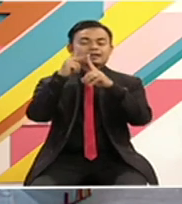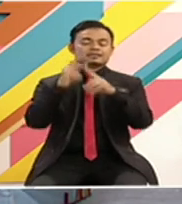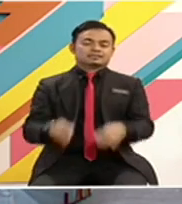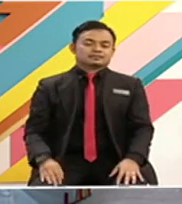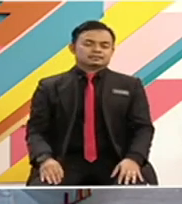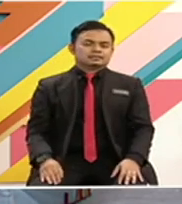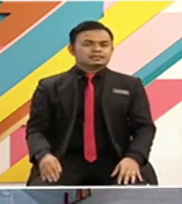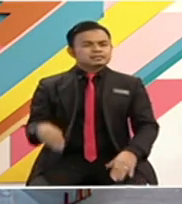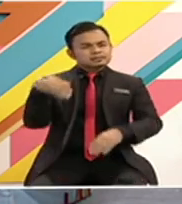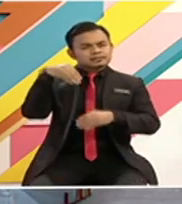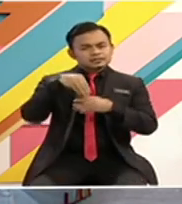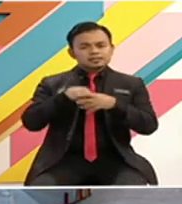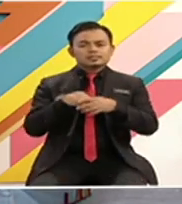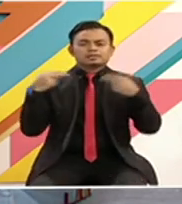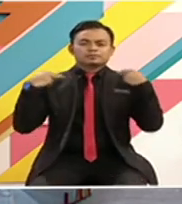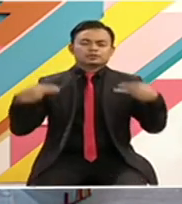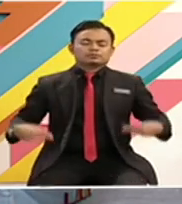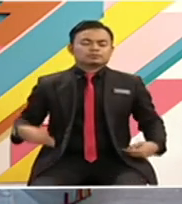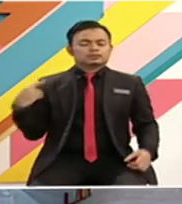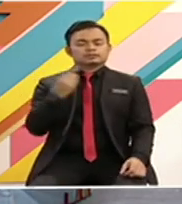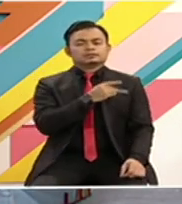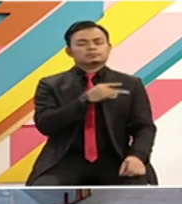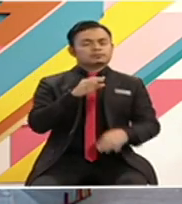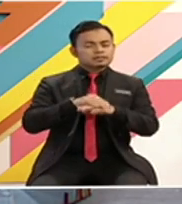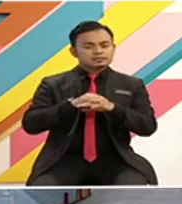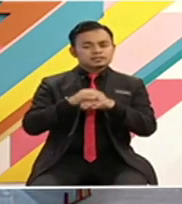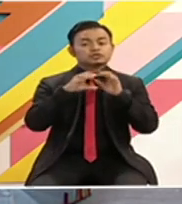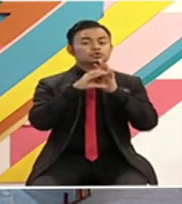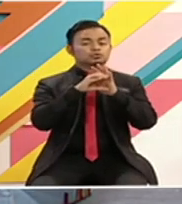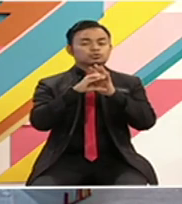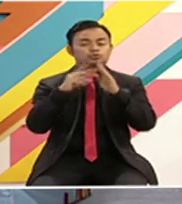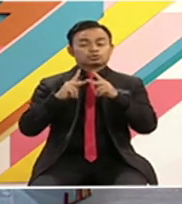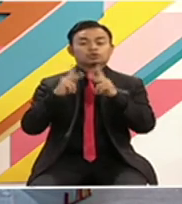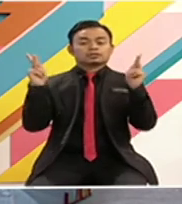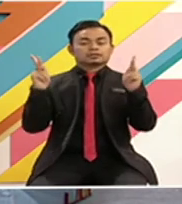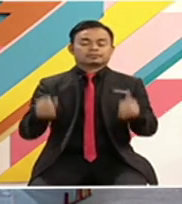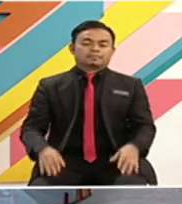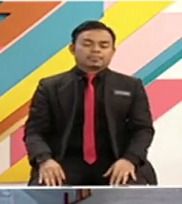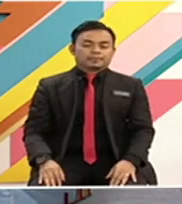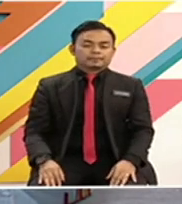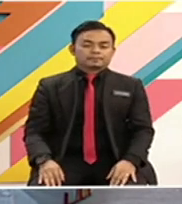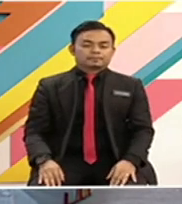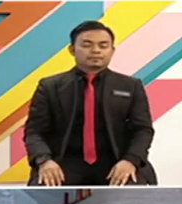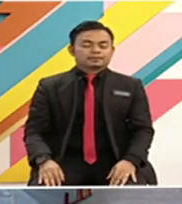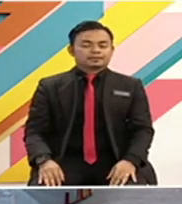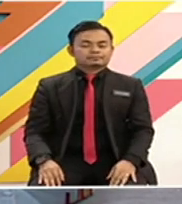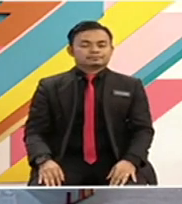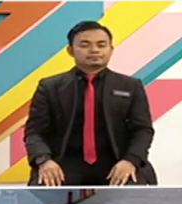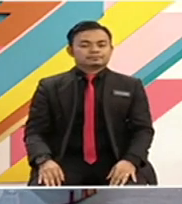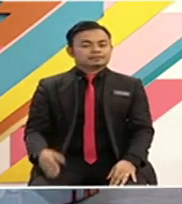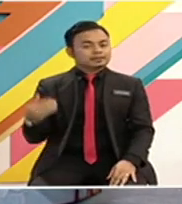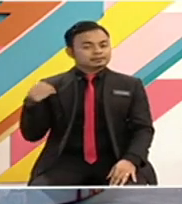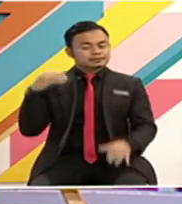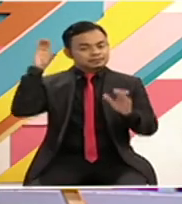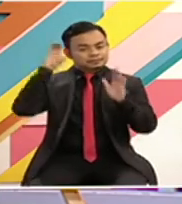contoh yang menunjukkan country Zero Aburizal Terangkan sedikit kamu kapan kita depan nih Bye kita